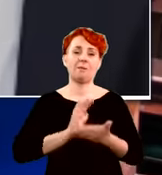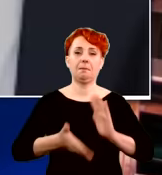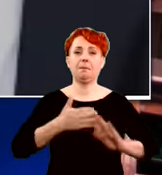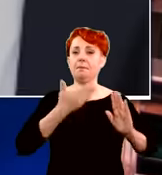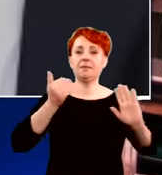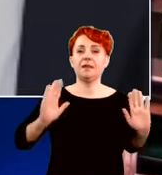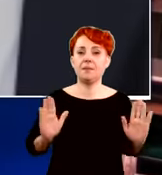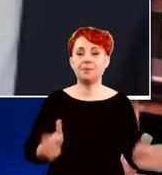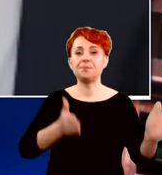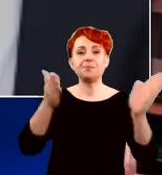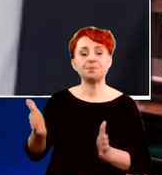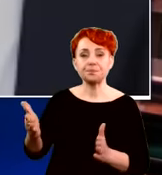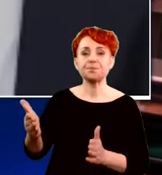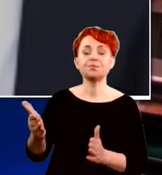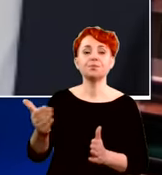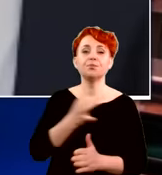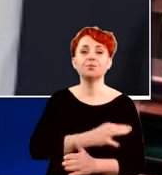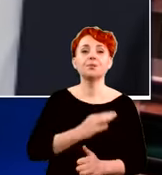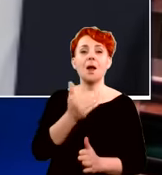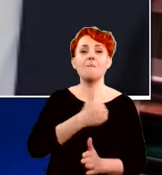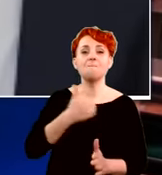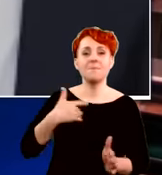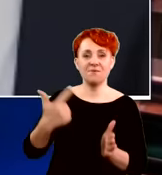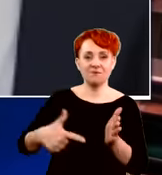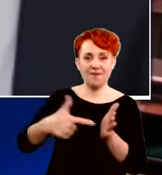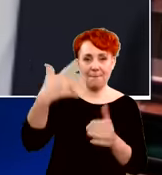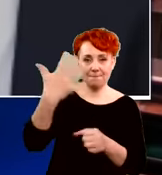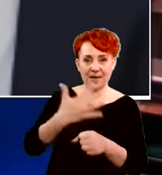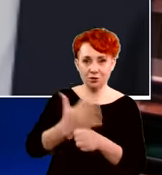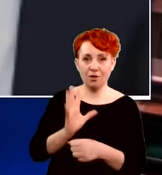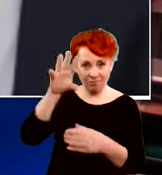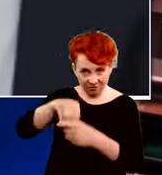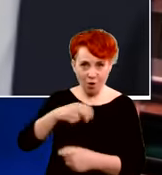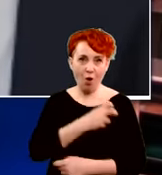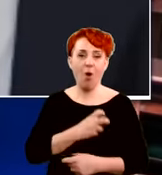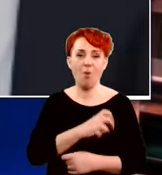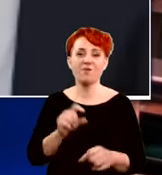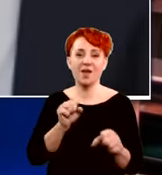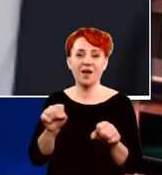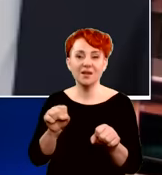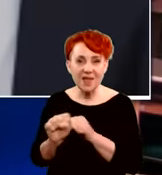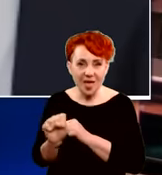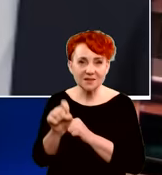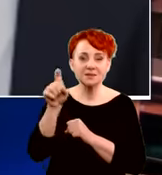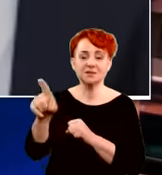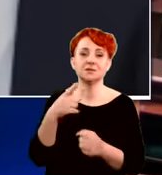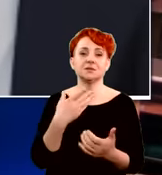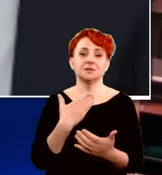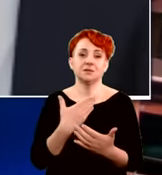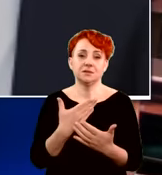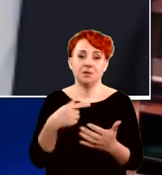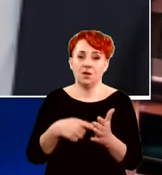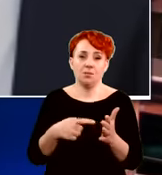Polski 2050, to przecież formacja pana marszałka Szymona Hołowni, jakby odstawiając na bok, choć to jest